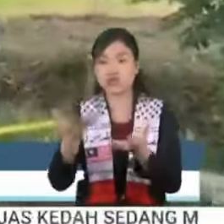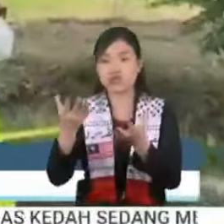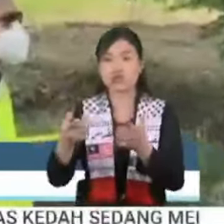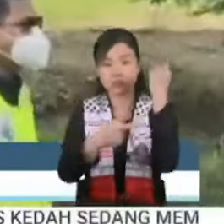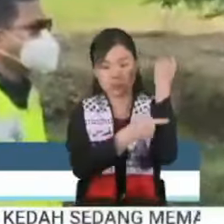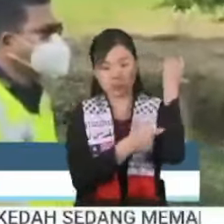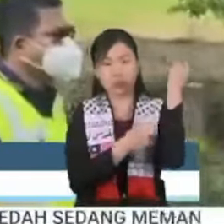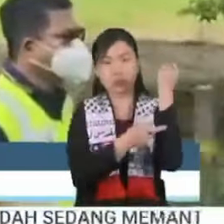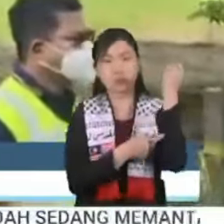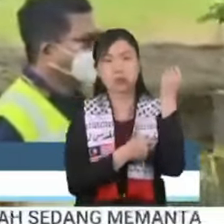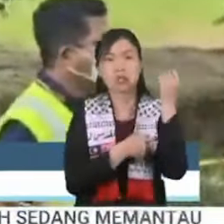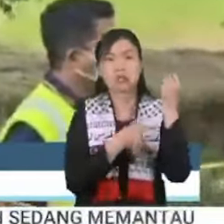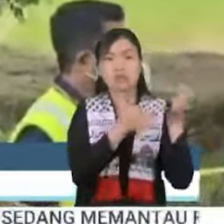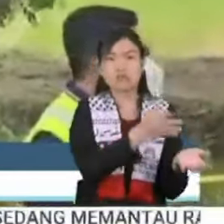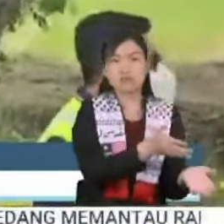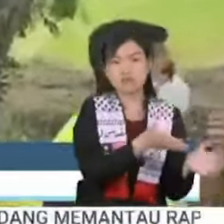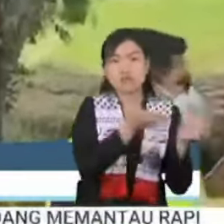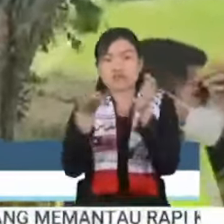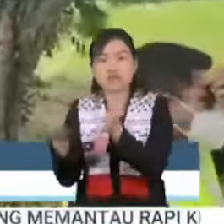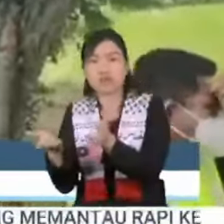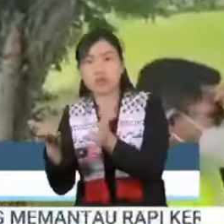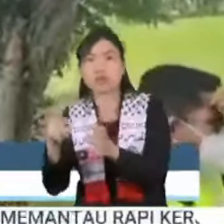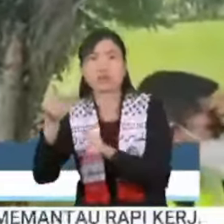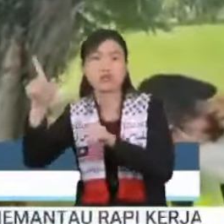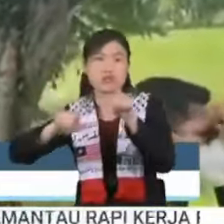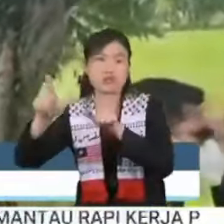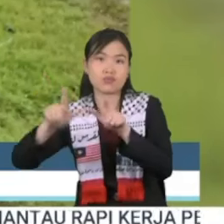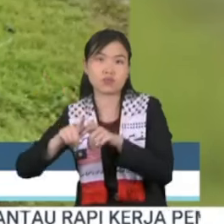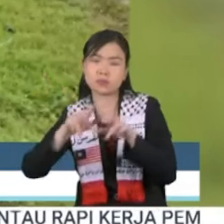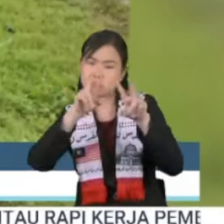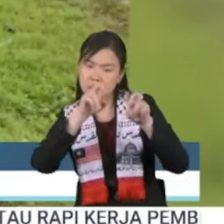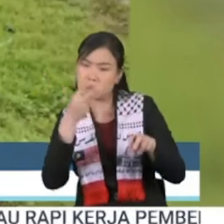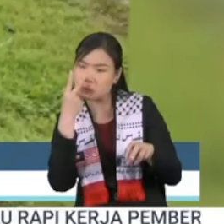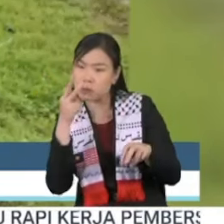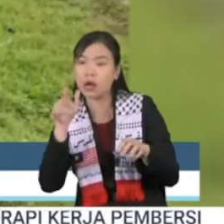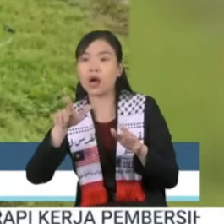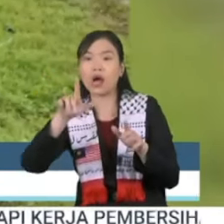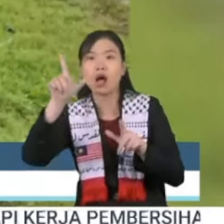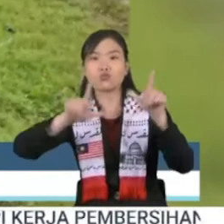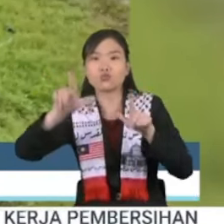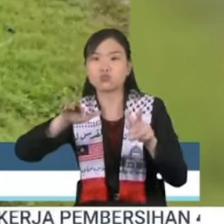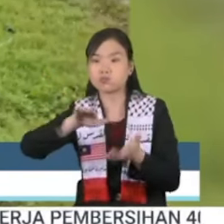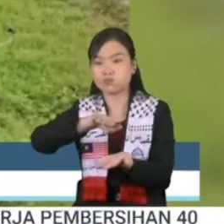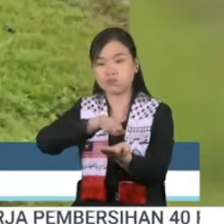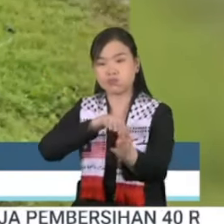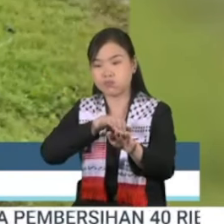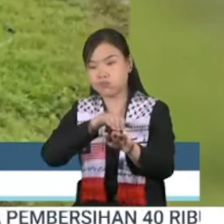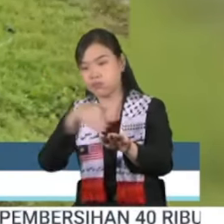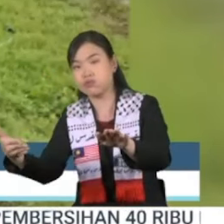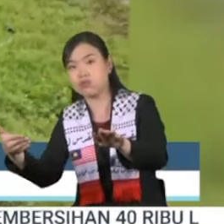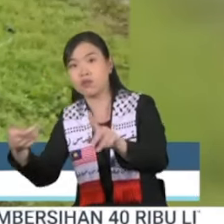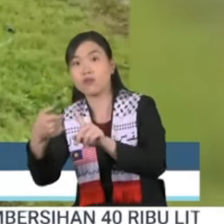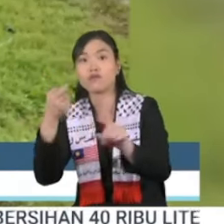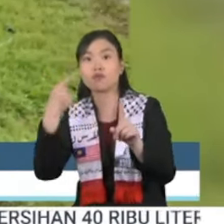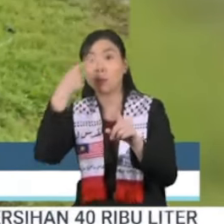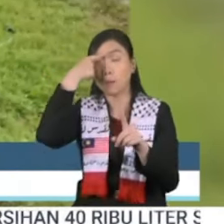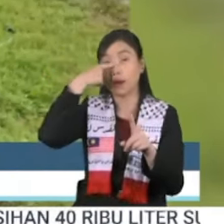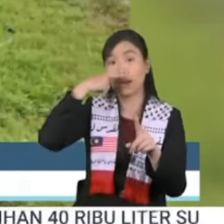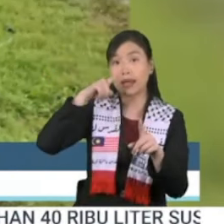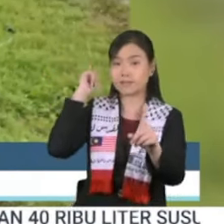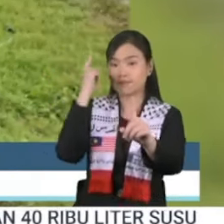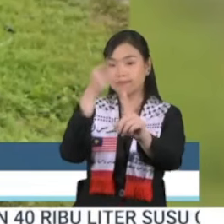lori oleh kontraktor dilantik. Siasatan mendapati lori terbabit dalam perjalanan dari Hatyai Songkhla, Thailand